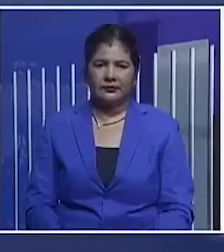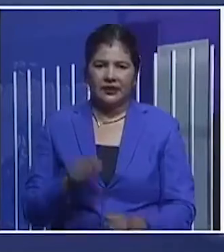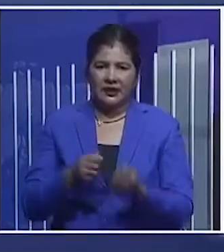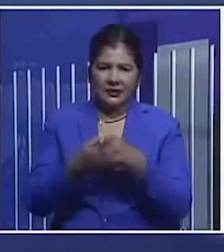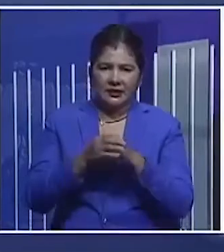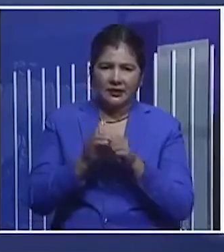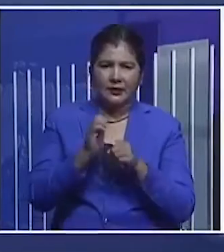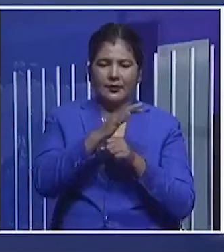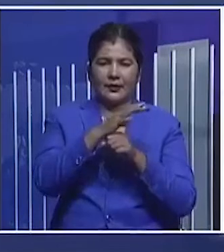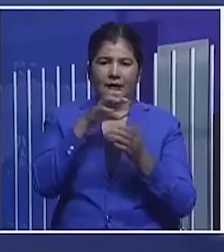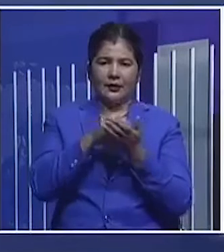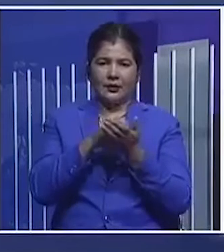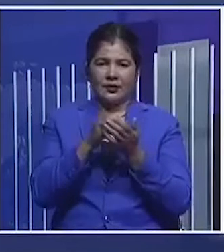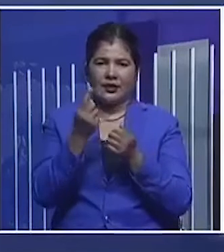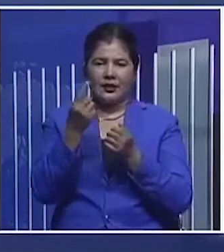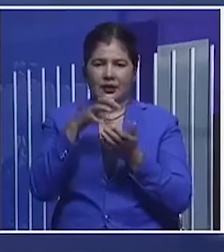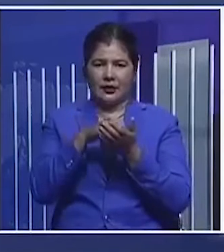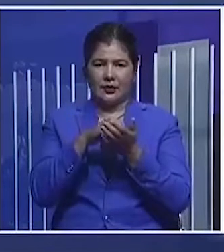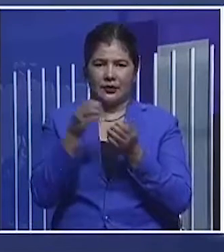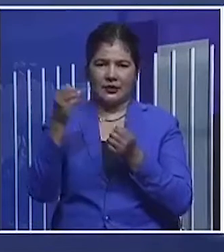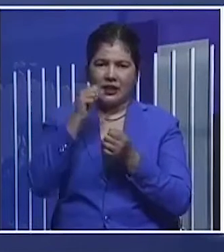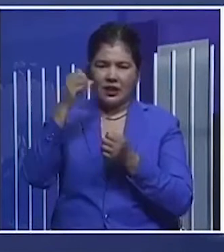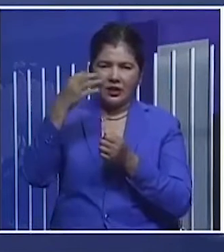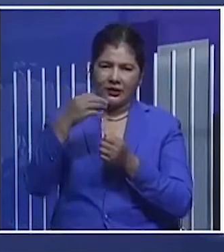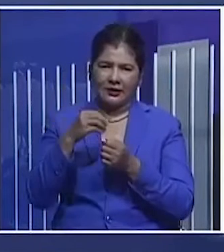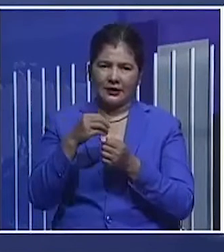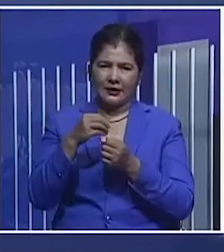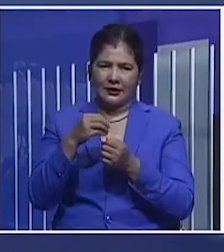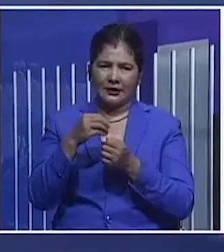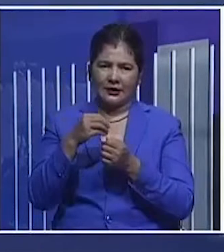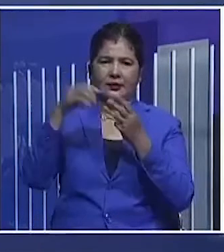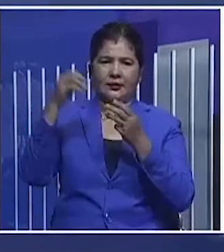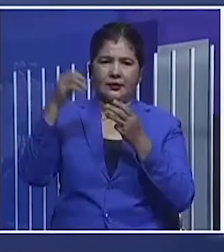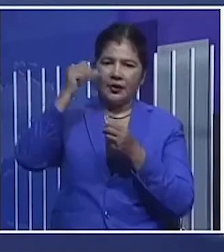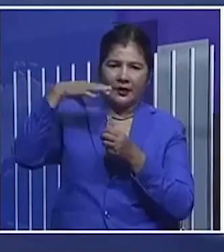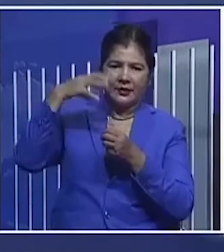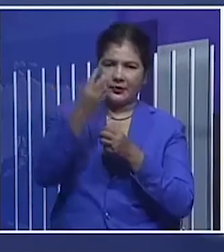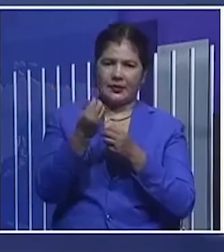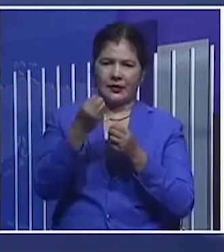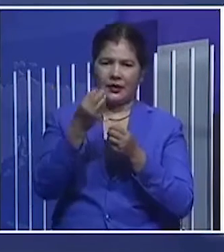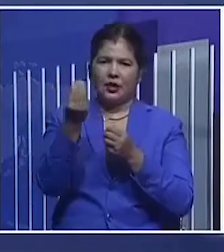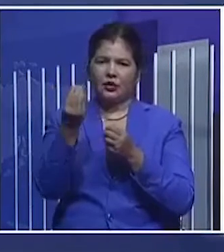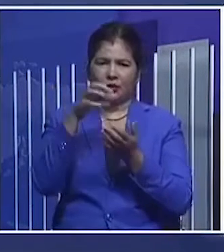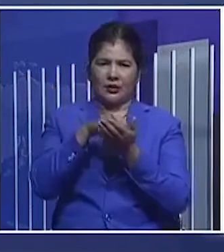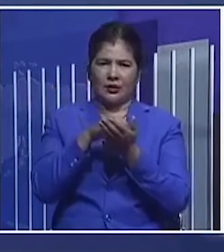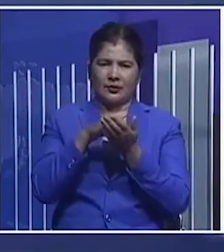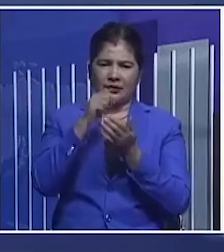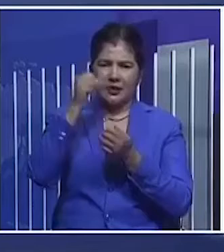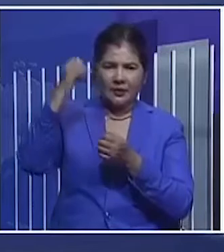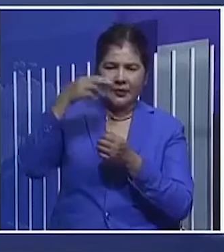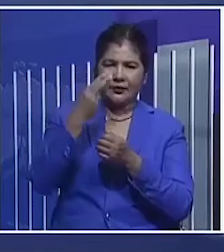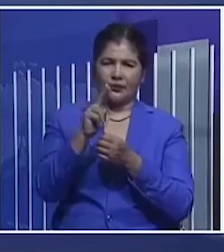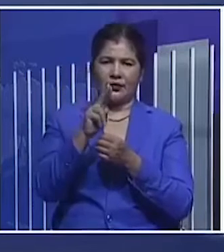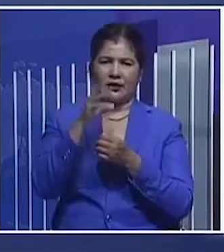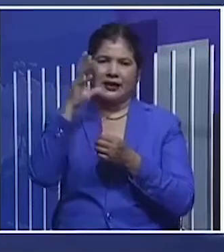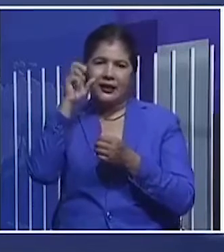आज देशका पहाड़ी भूभागका केही स्थानहरूमा हल्कादेखि मध्य वर्षा तथा बाँकी भूभागका थोरै स्थानहरूमा हल्का वर्षा भयो। यस्तै आज